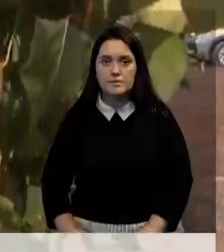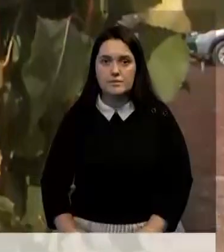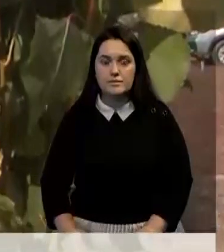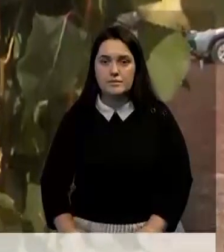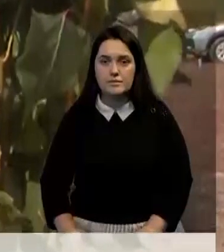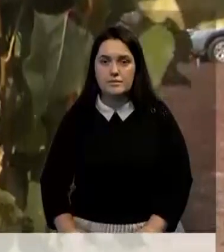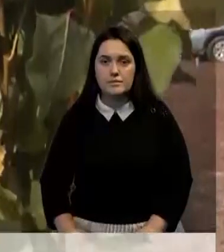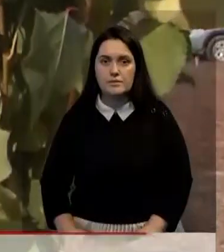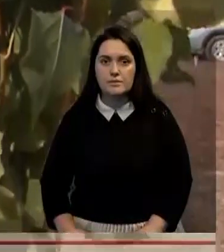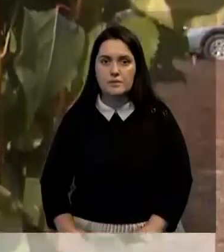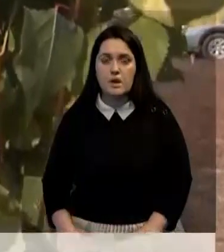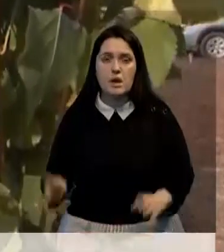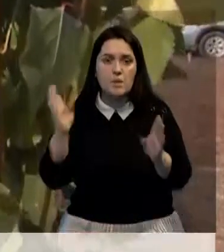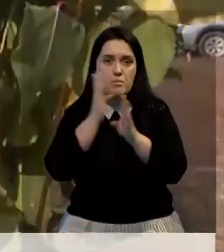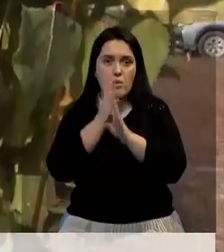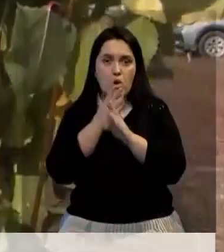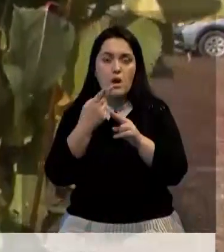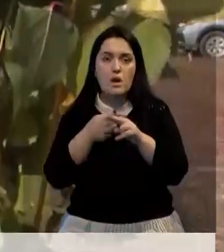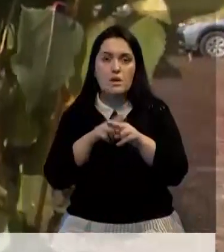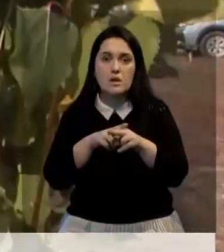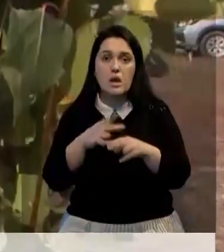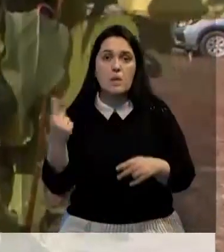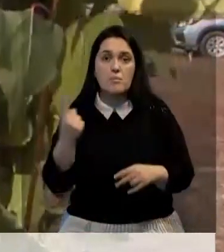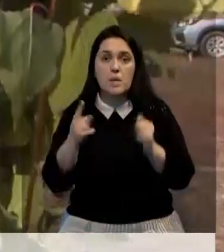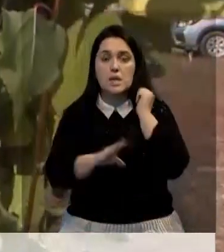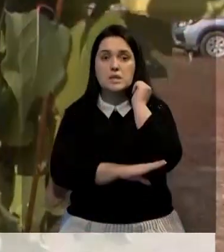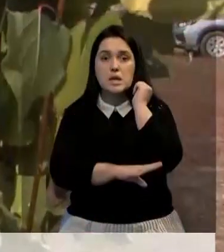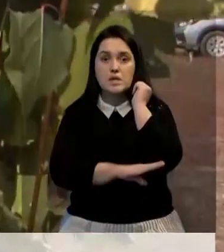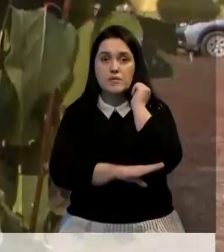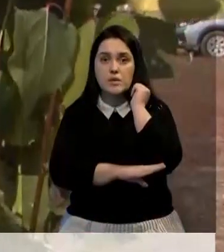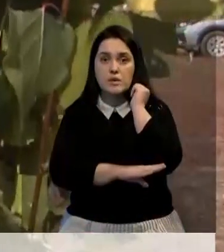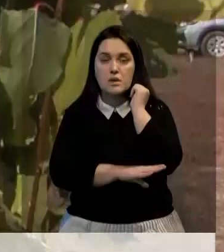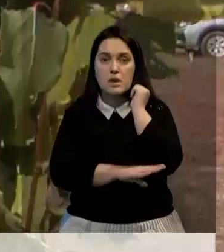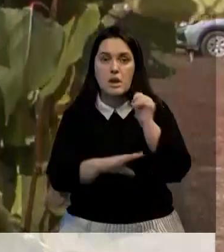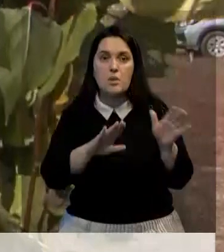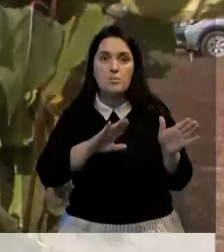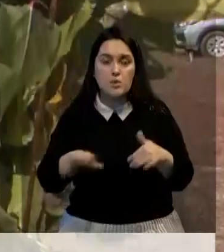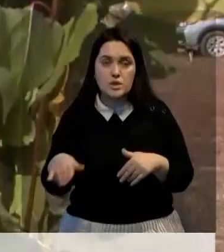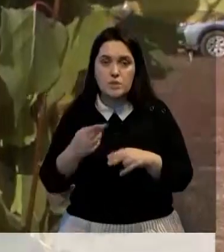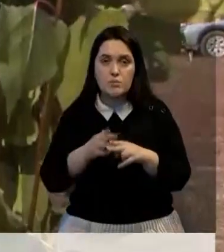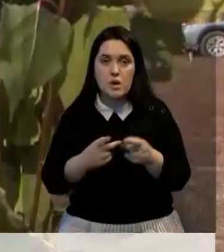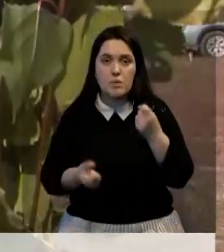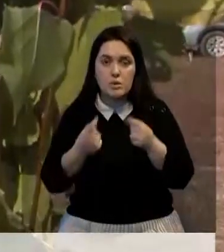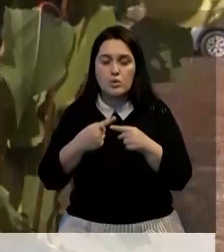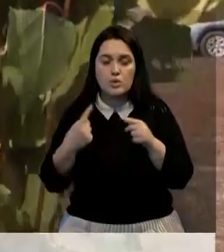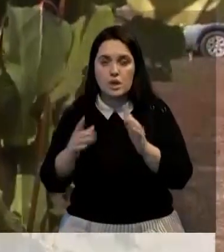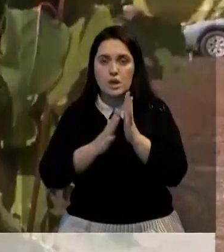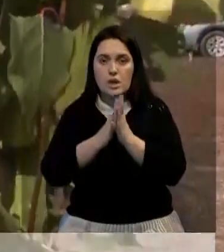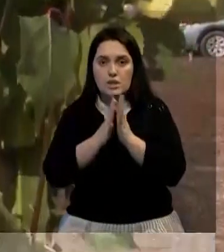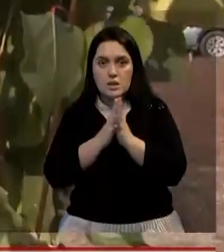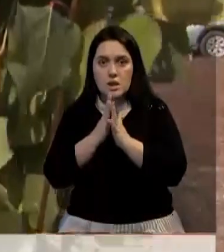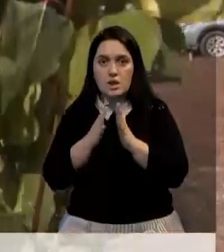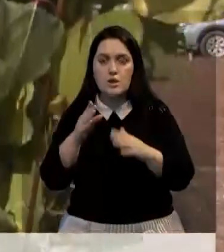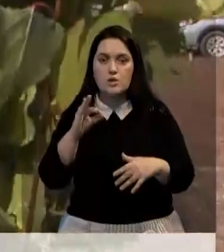выступает как такой природный объяснитель первый первое дерево в лесу после уже тополя Начинает появляться другие растения поэтому